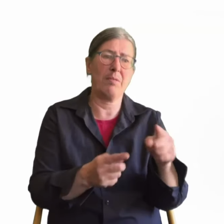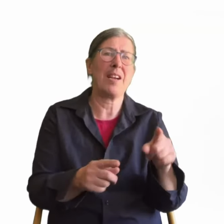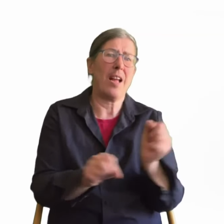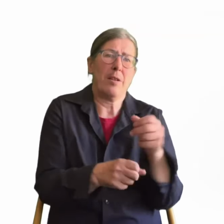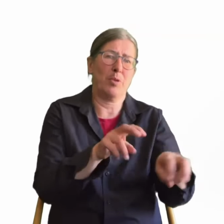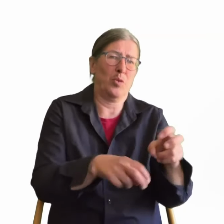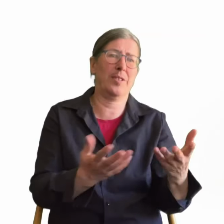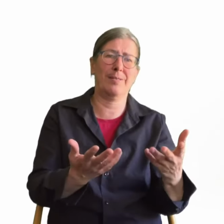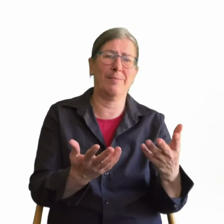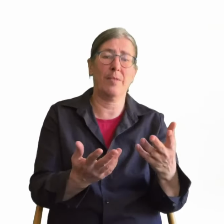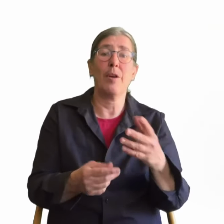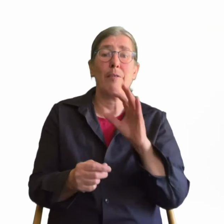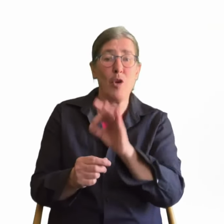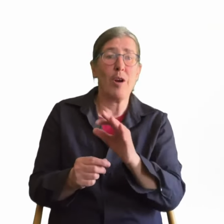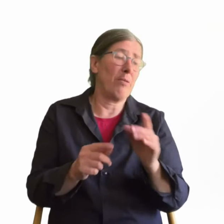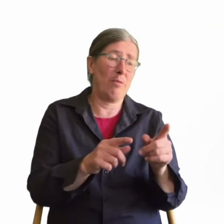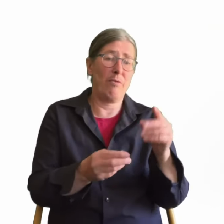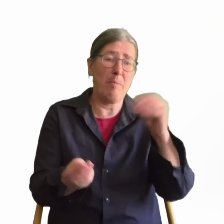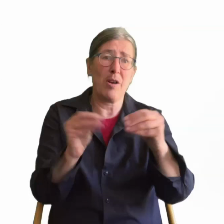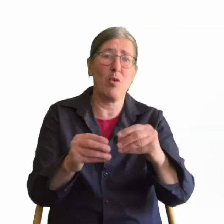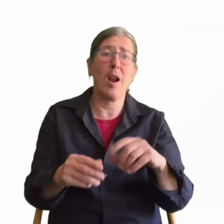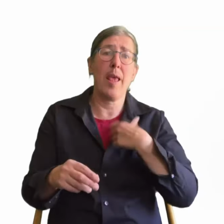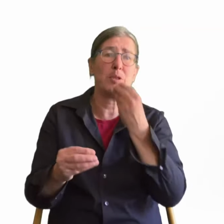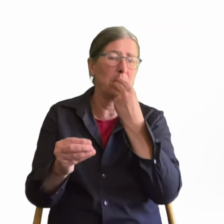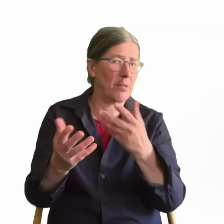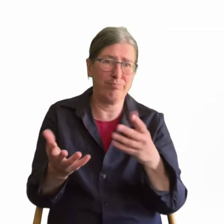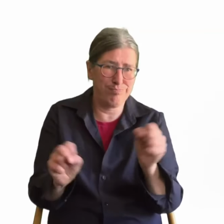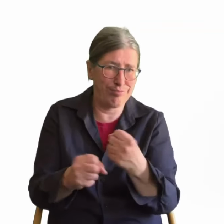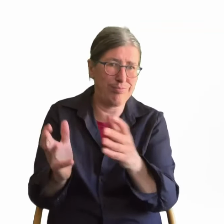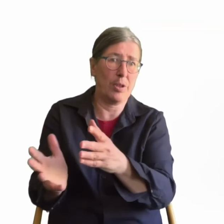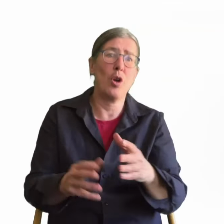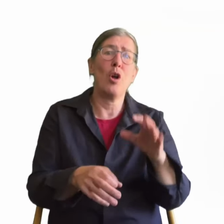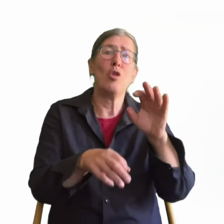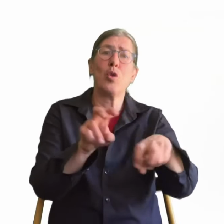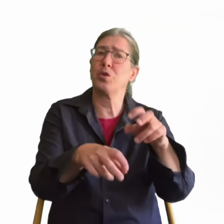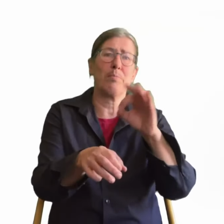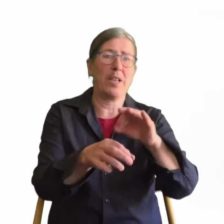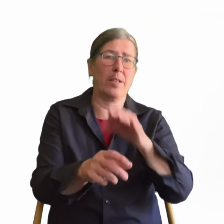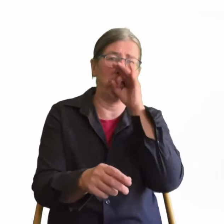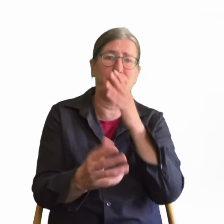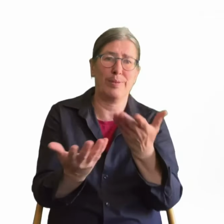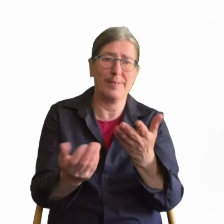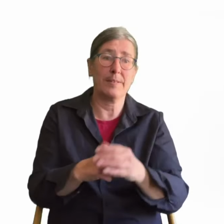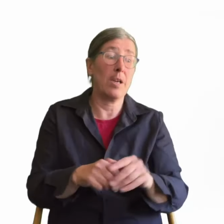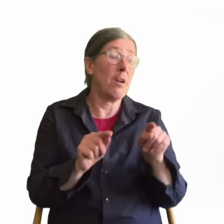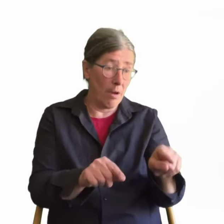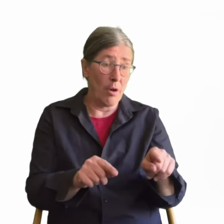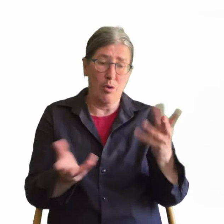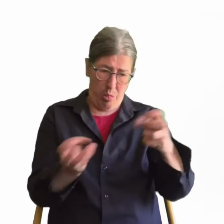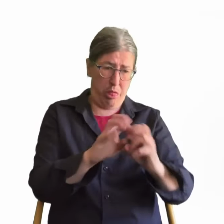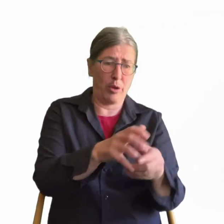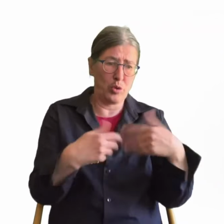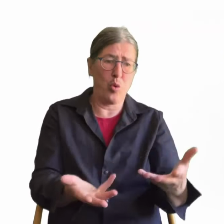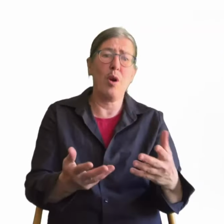nicht verwendet werden kann. Für die Verpackung von Lebensmitteln ist es ungeeignet. Eine Nutzung in der Medizin kommt schon gar nicht in Frage. Stattdessen